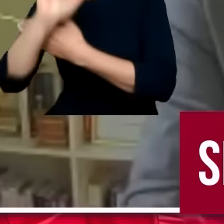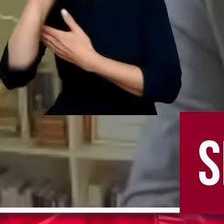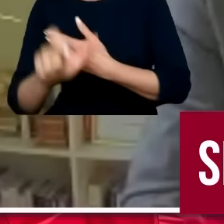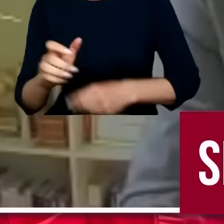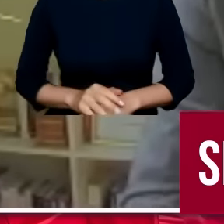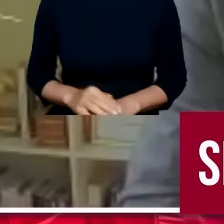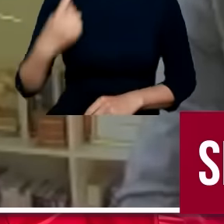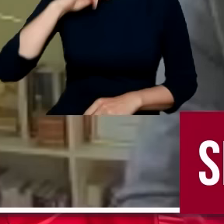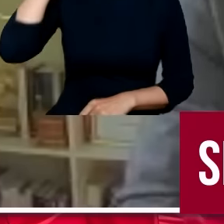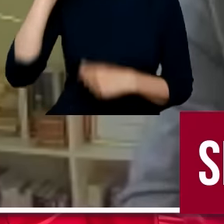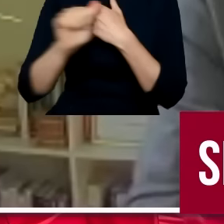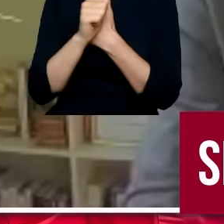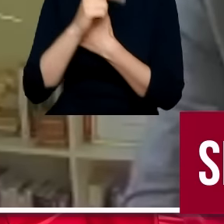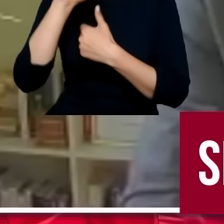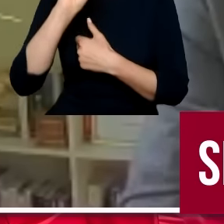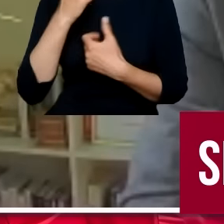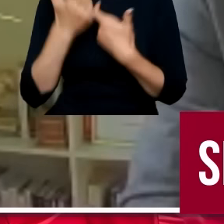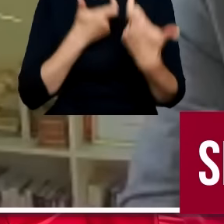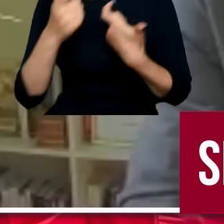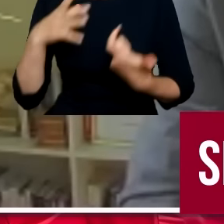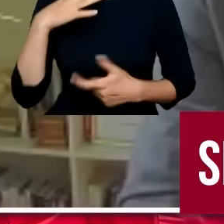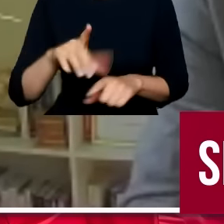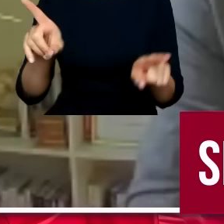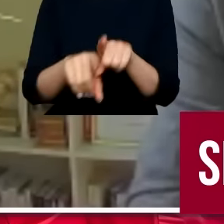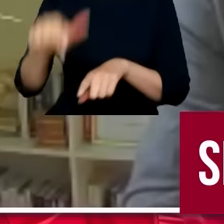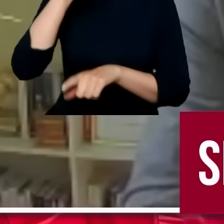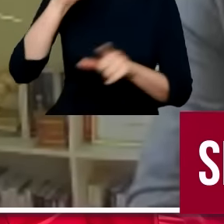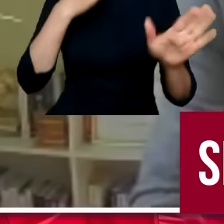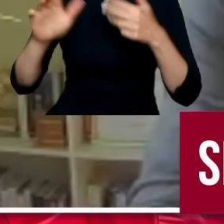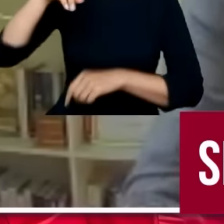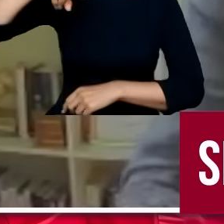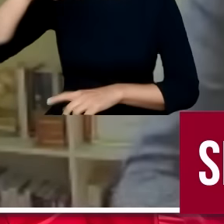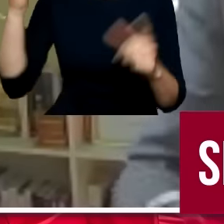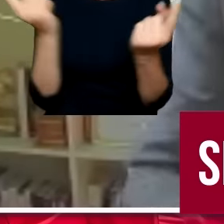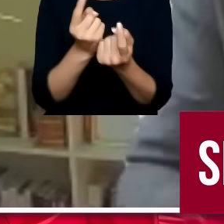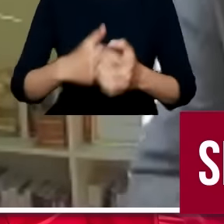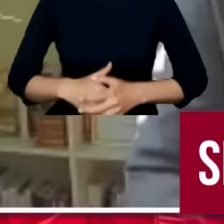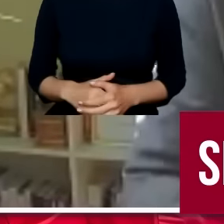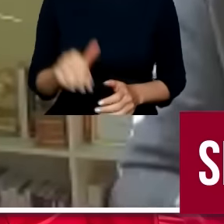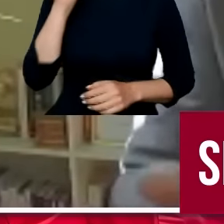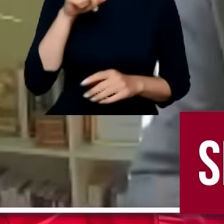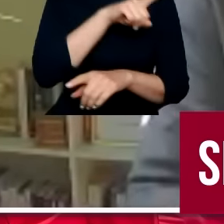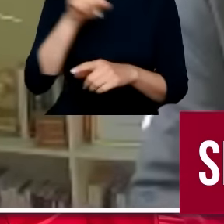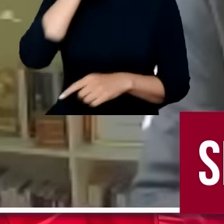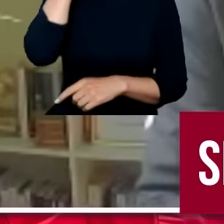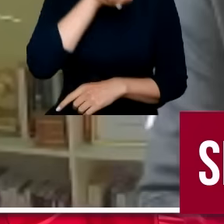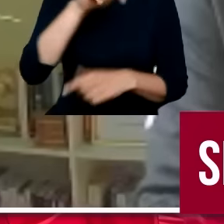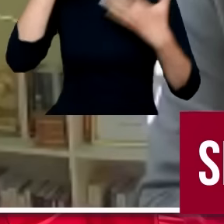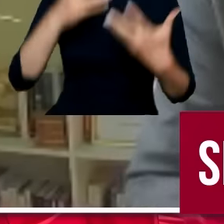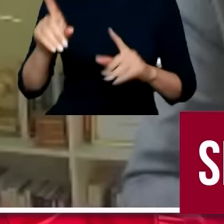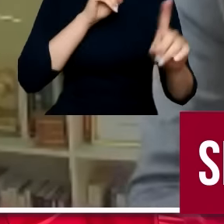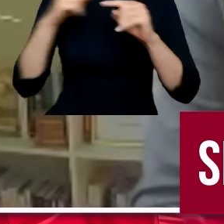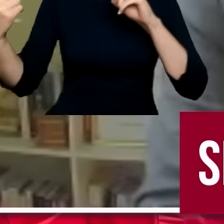i tak samo jest w innych tematach i z zielonym ładem i z Unią Europejską próbuje się ludzi którzy chcą dyskutować chcą